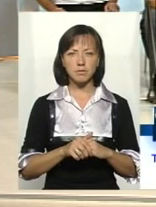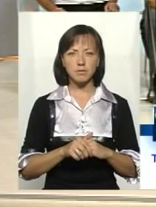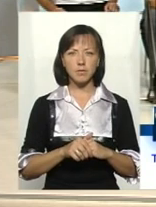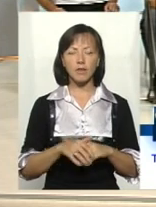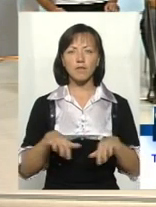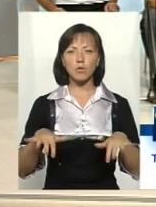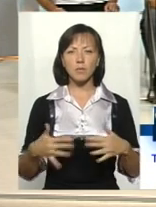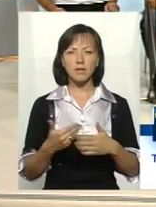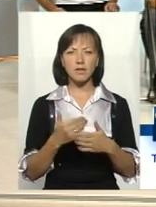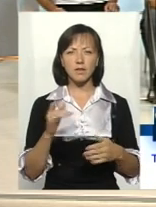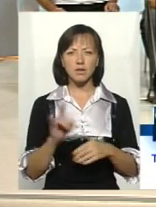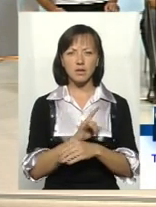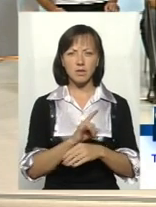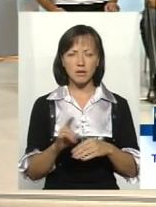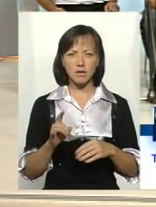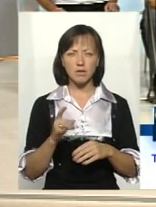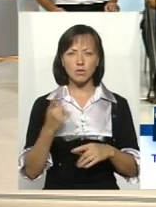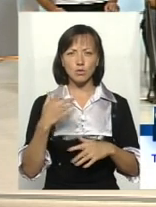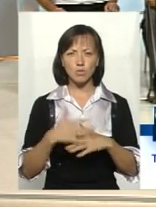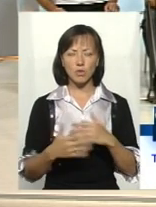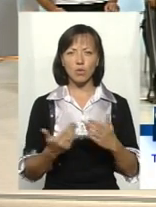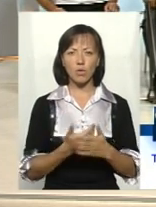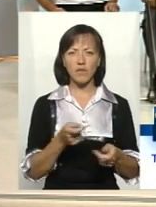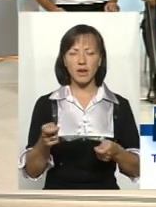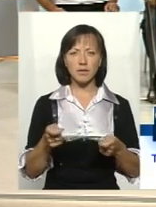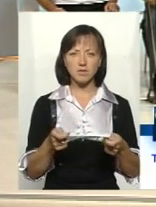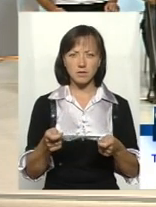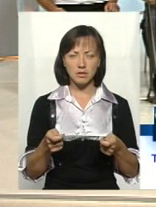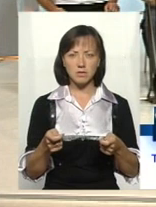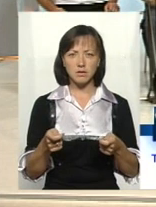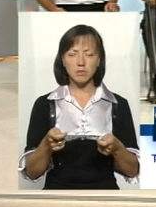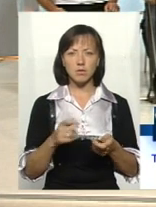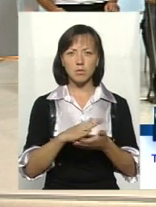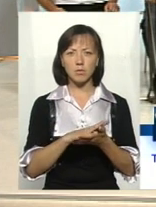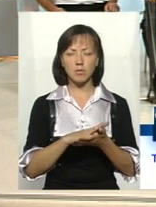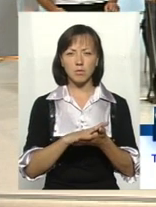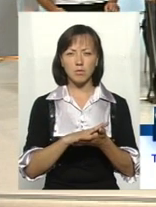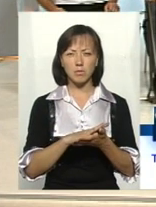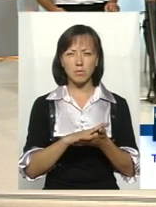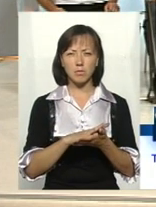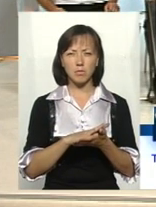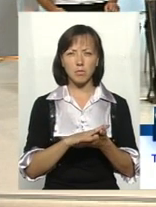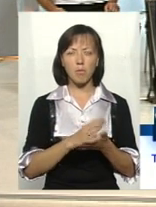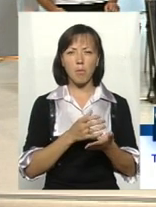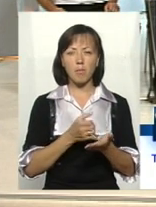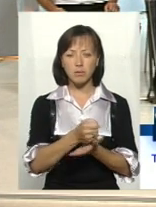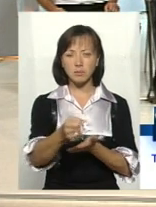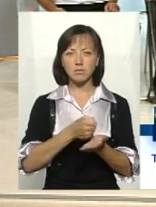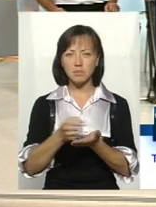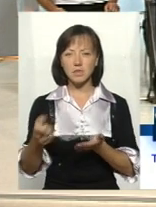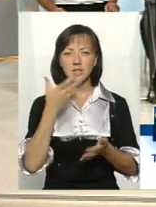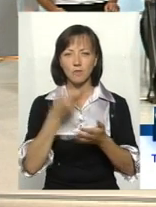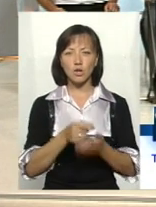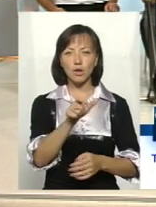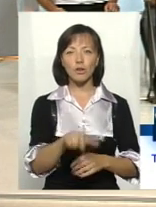неправди. Це ж нове керівництво. І продовжує своїх людей ставити